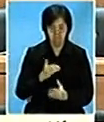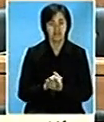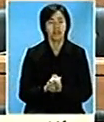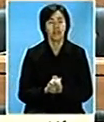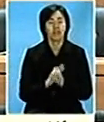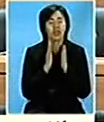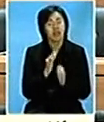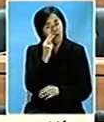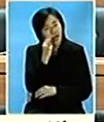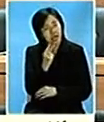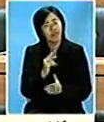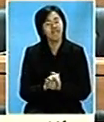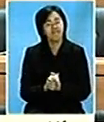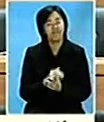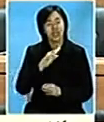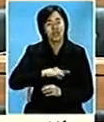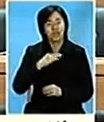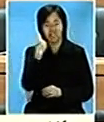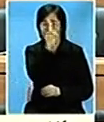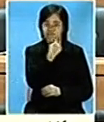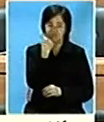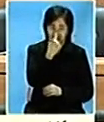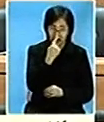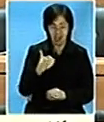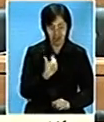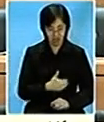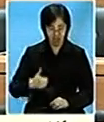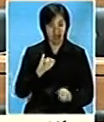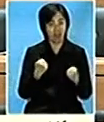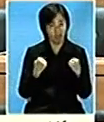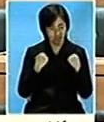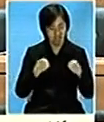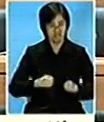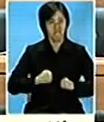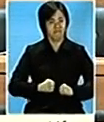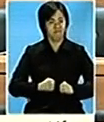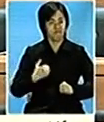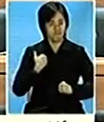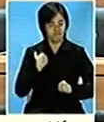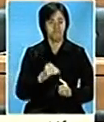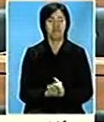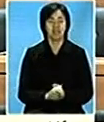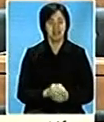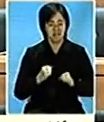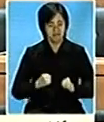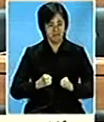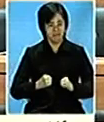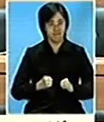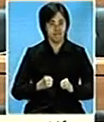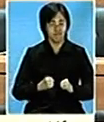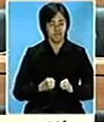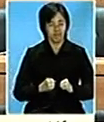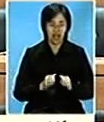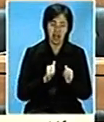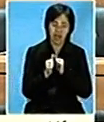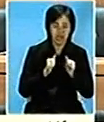องว่าเด็กคนไหนนะหน้าตารูปร่างร่างกายแข็งแรงอกพึงผายมือไม้ใหญ่จะใช้แข็งว่